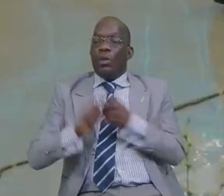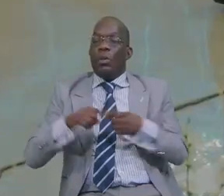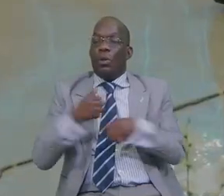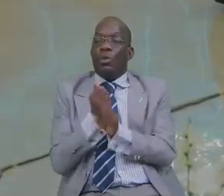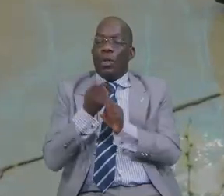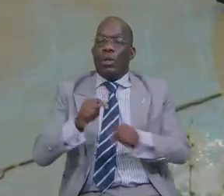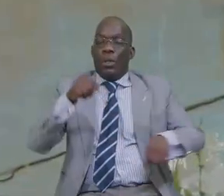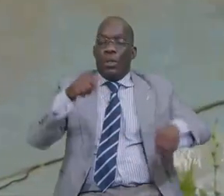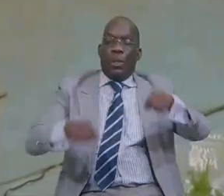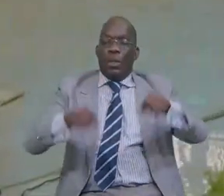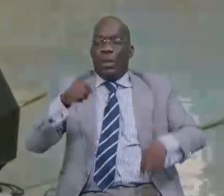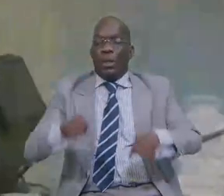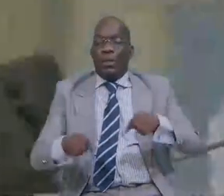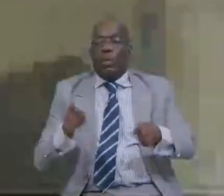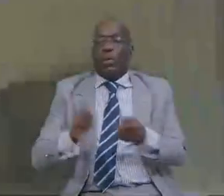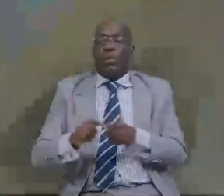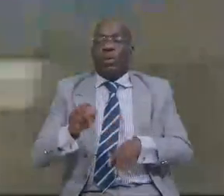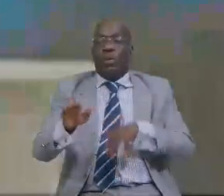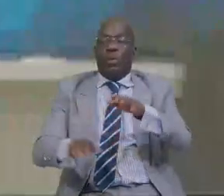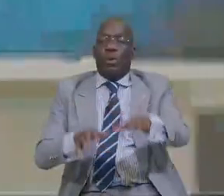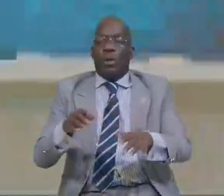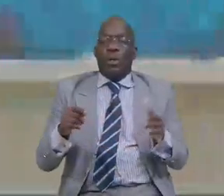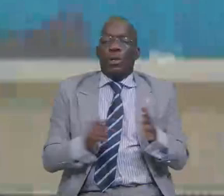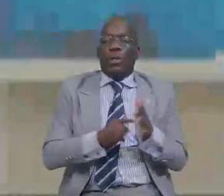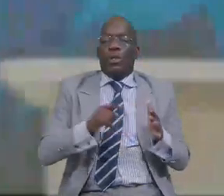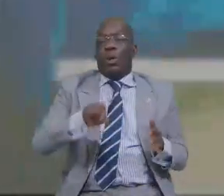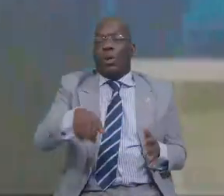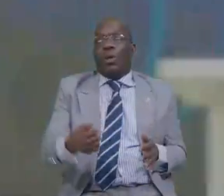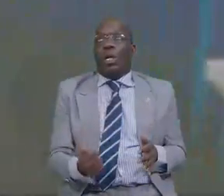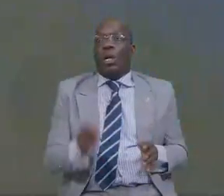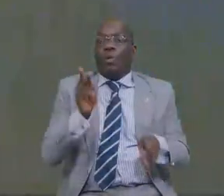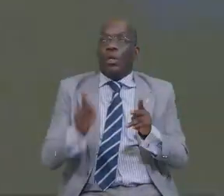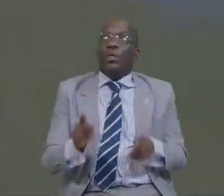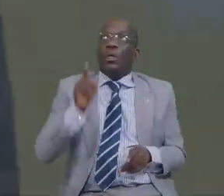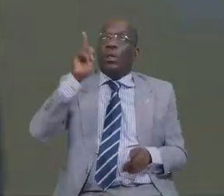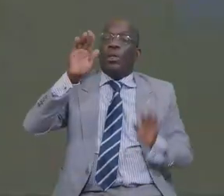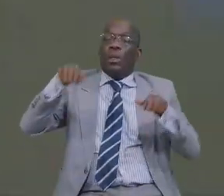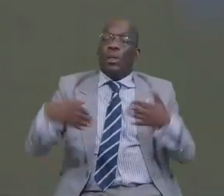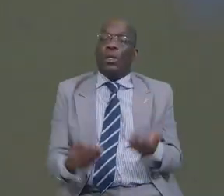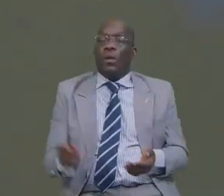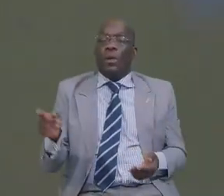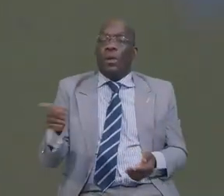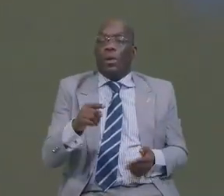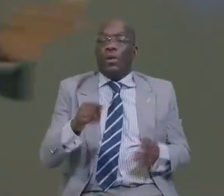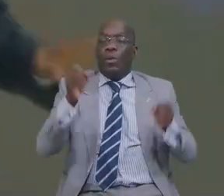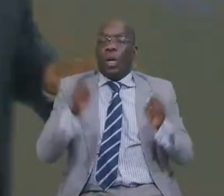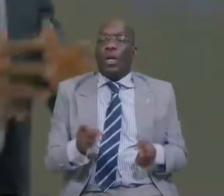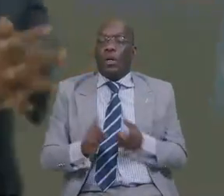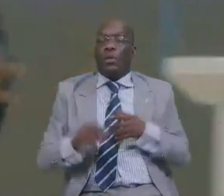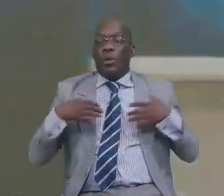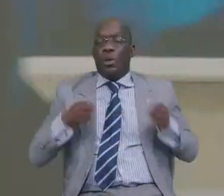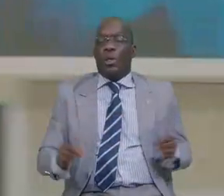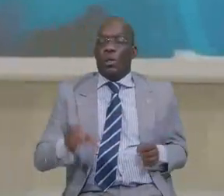de faire marcher les paralytiques. L'autre personne aussi, ils lui donnent le pouvoir de guérir le